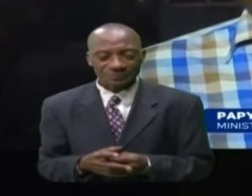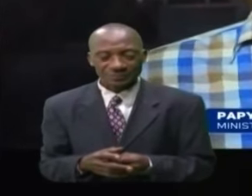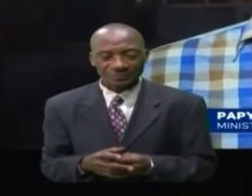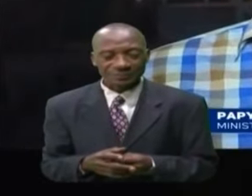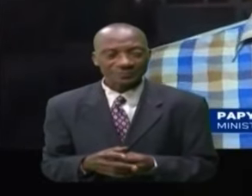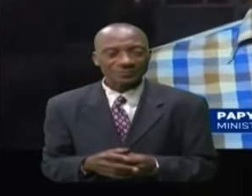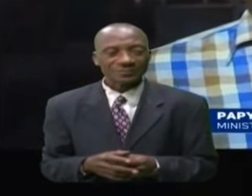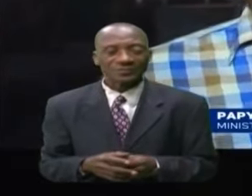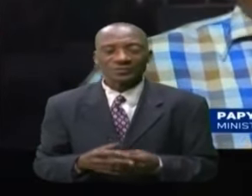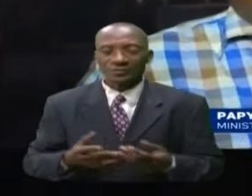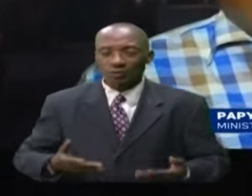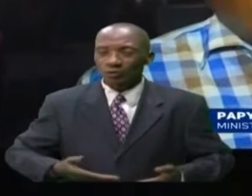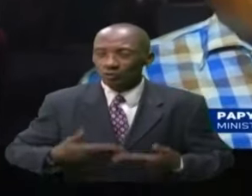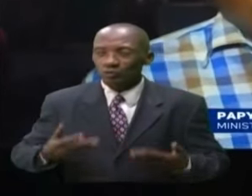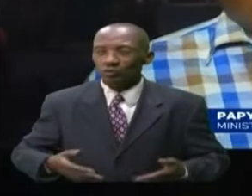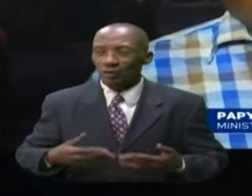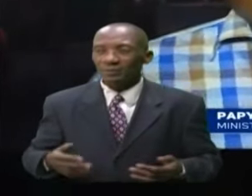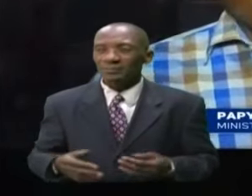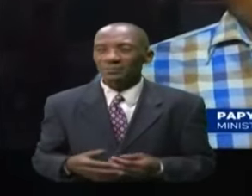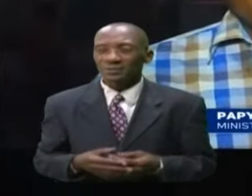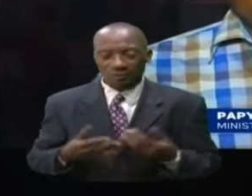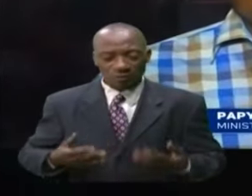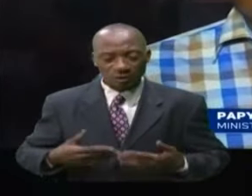dirigeants et dans le cas de leadership.